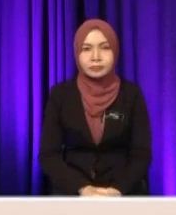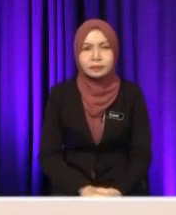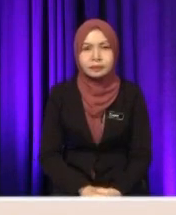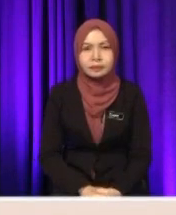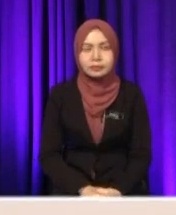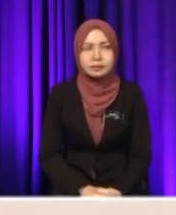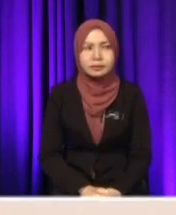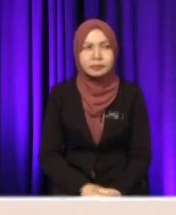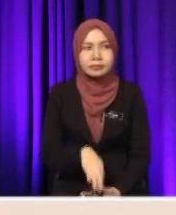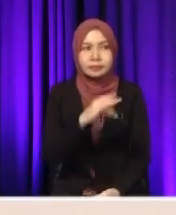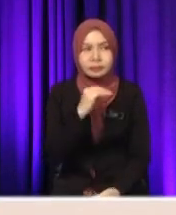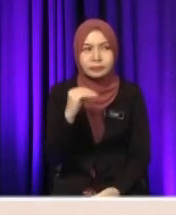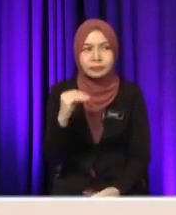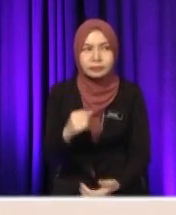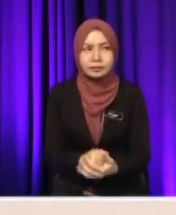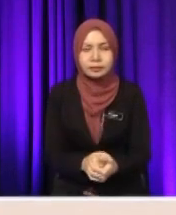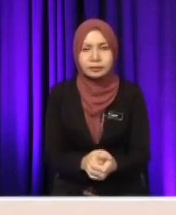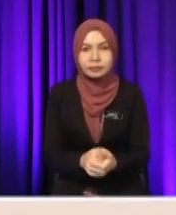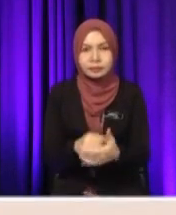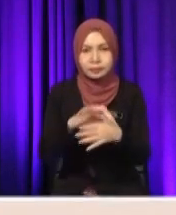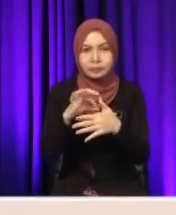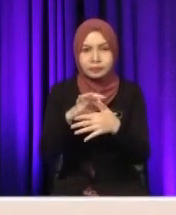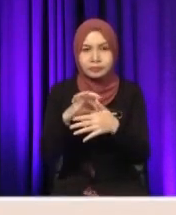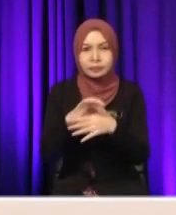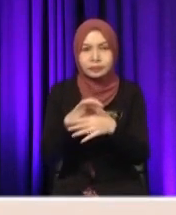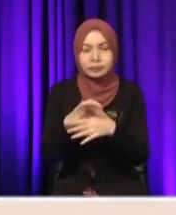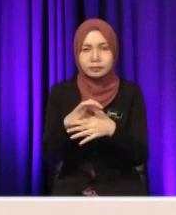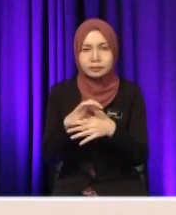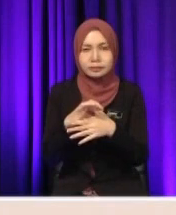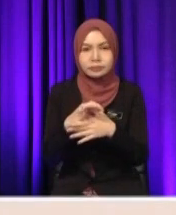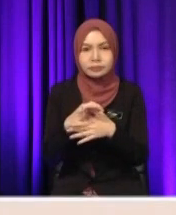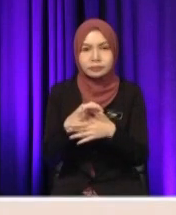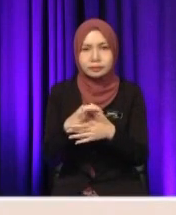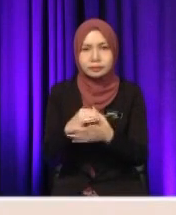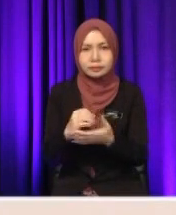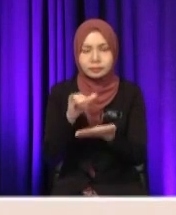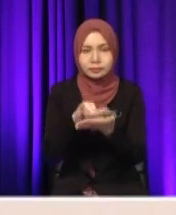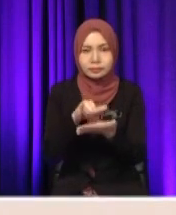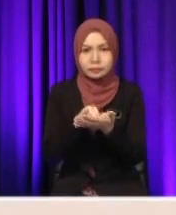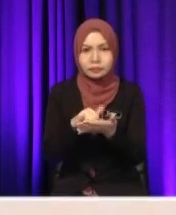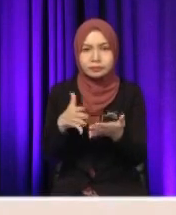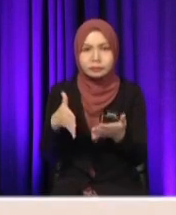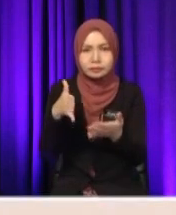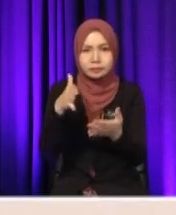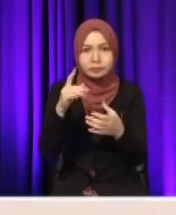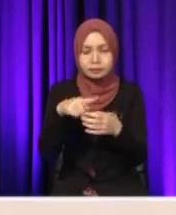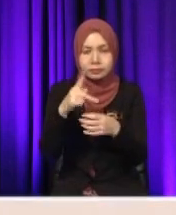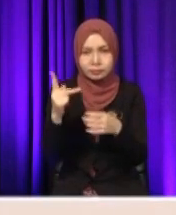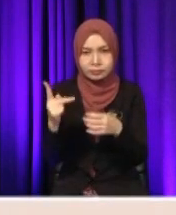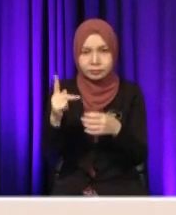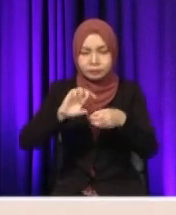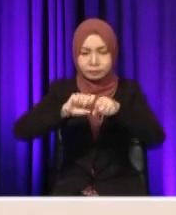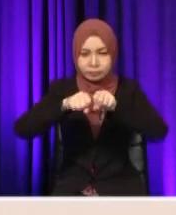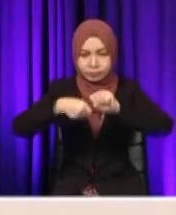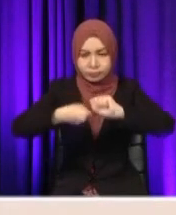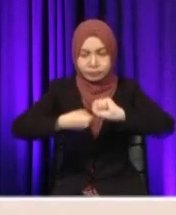minyak dan isinya tadi ataupun isi rum dengan tempurun tadi akan diperah sekali lagi untuk menghasilkan